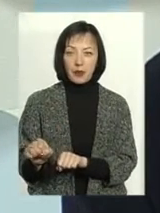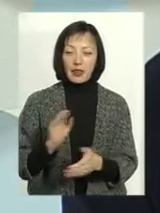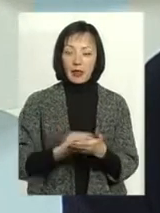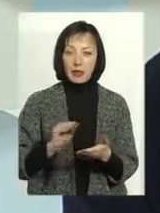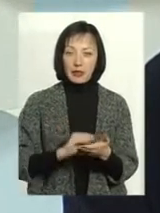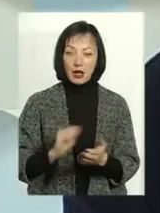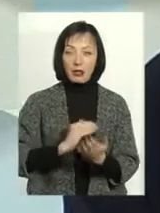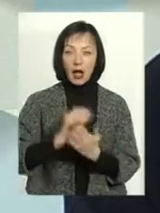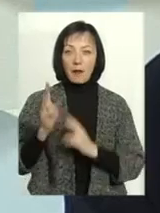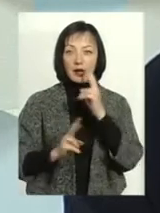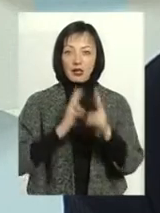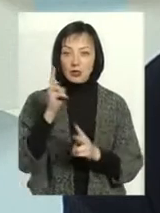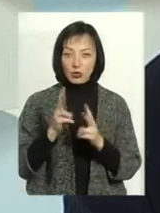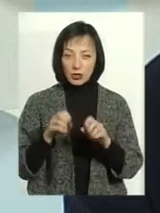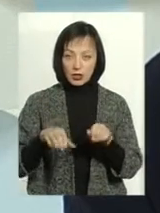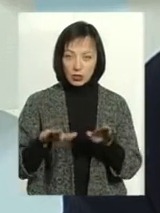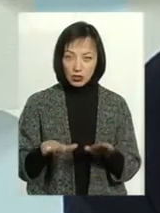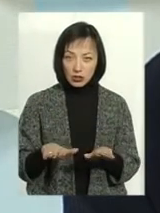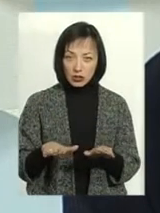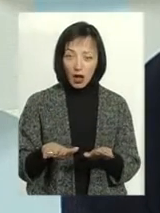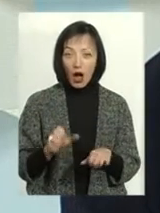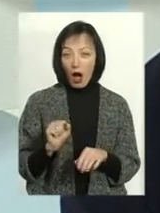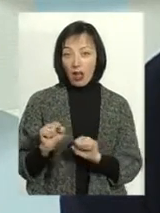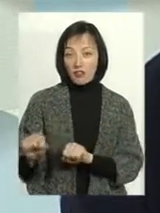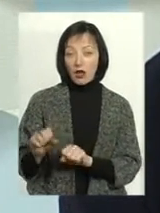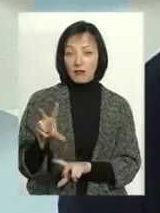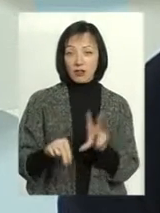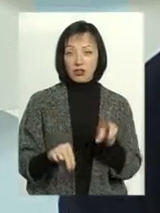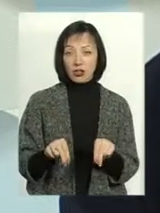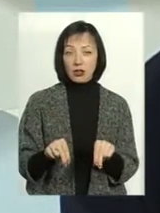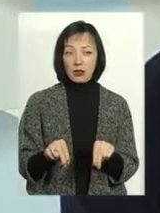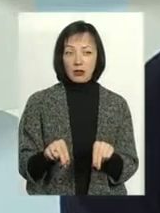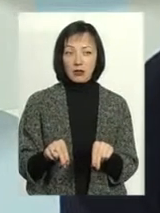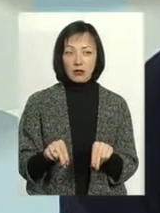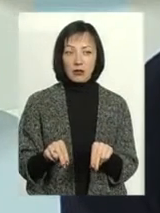написати апеляційну скаргу на рішення. Адвокат